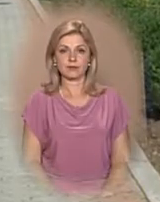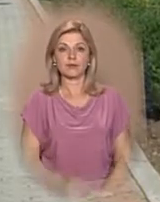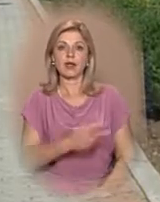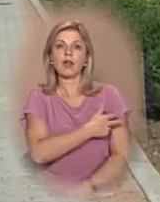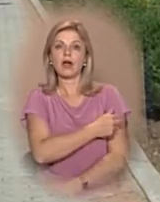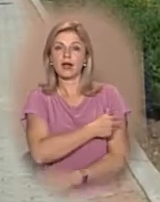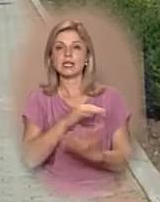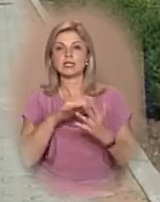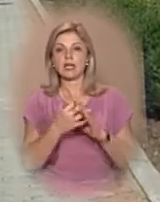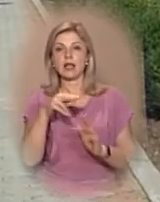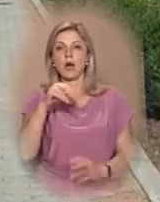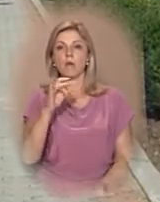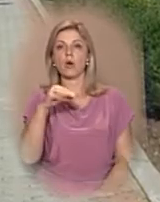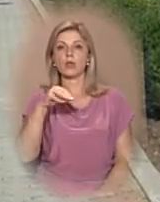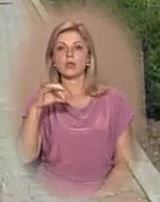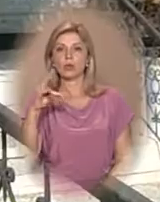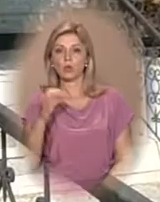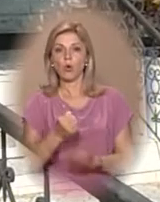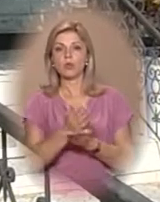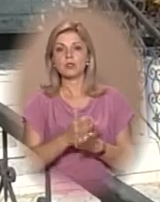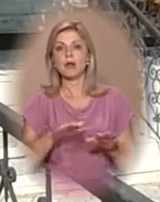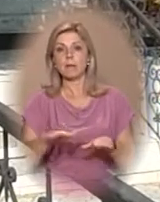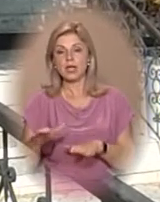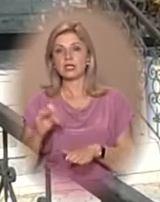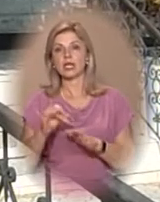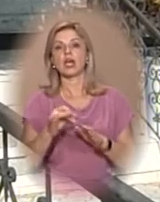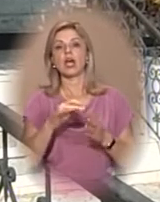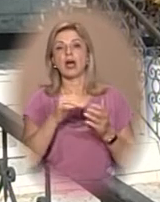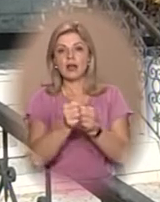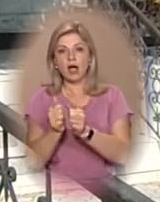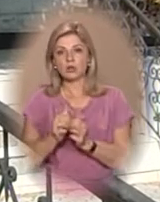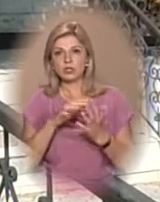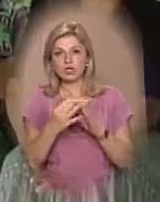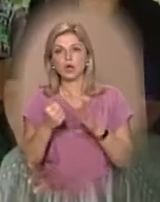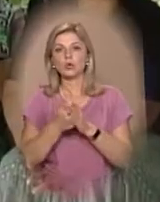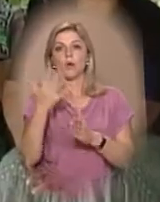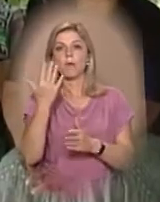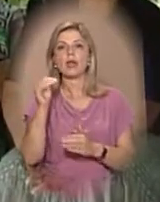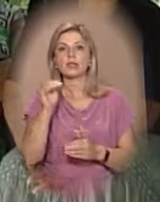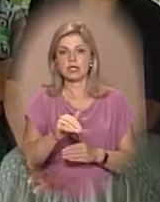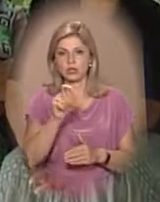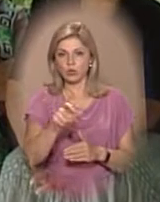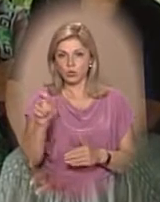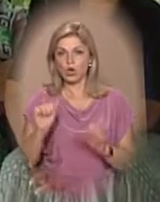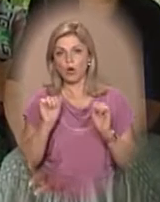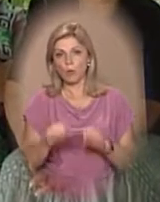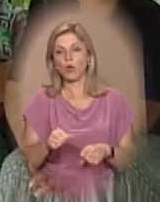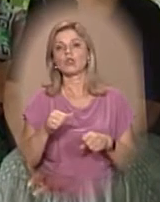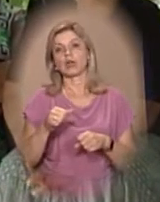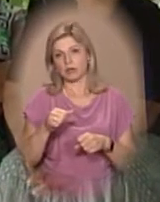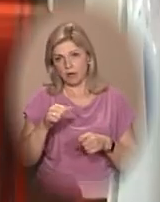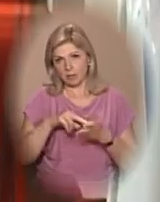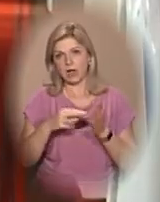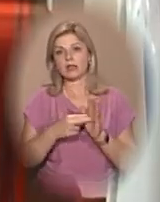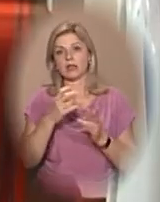Лікарня у селі Парутине обслуговує місцевих і жителів семи околишніх сіл. До 5 000 сільчан можуть розраховувати на допомогу